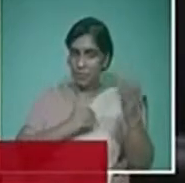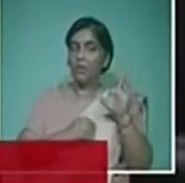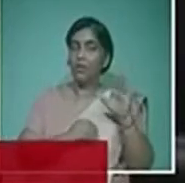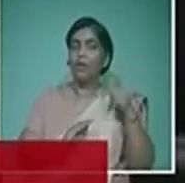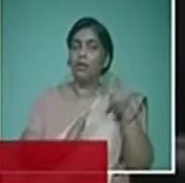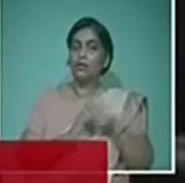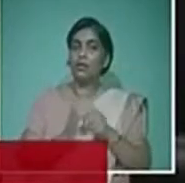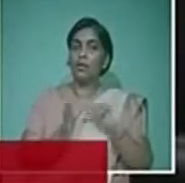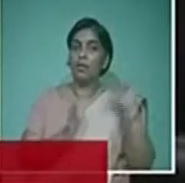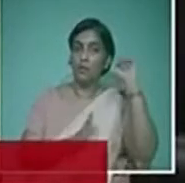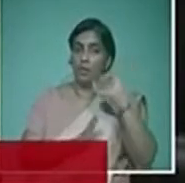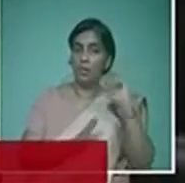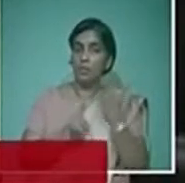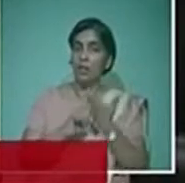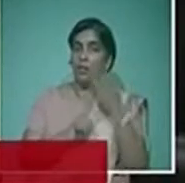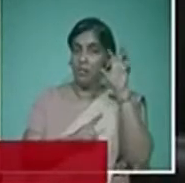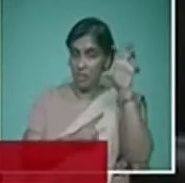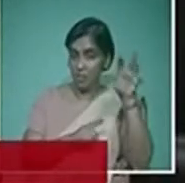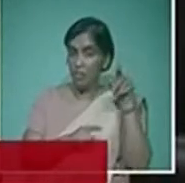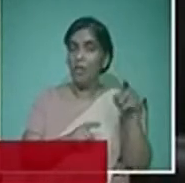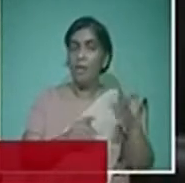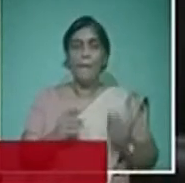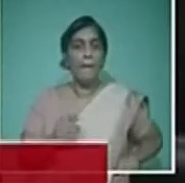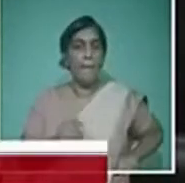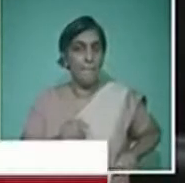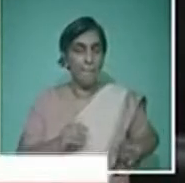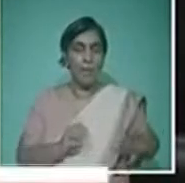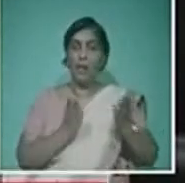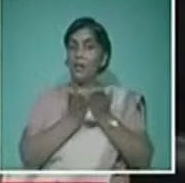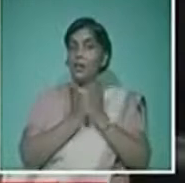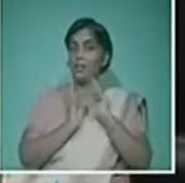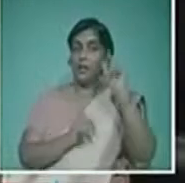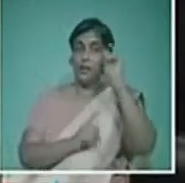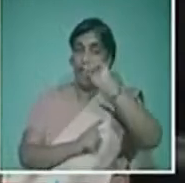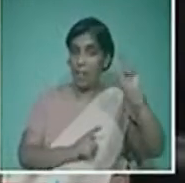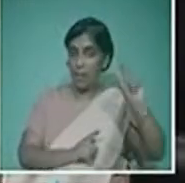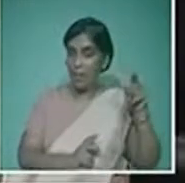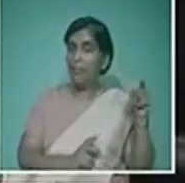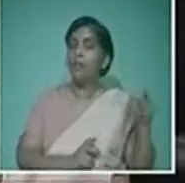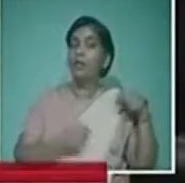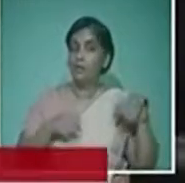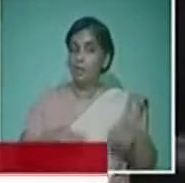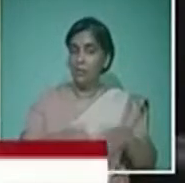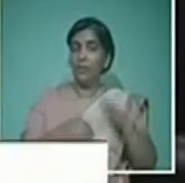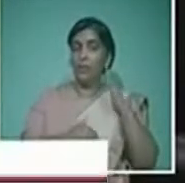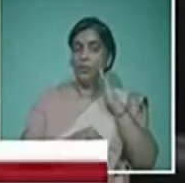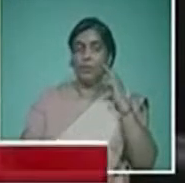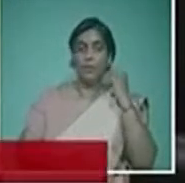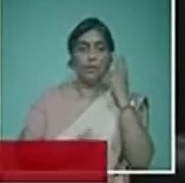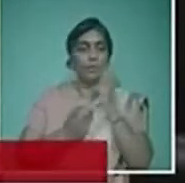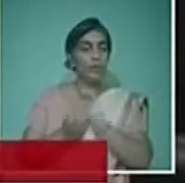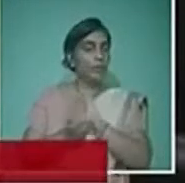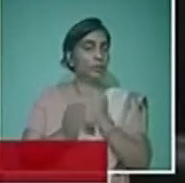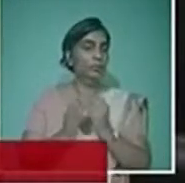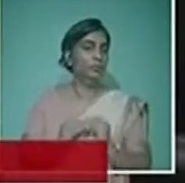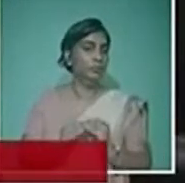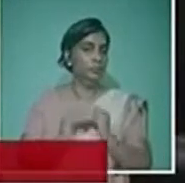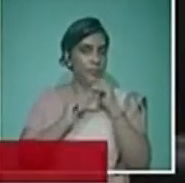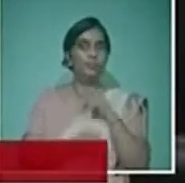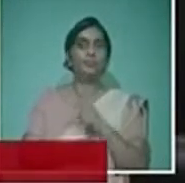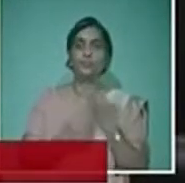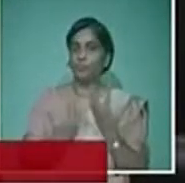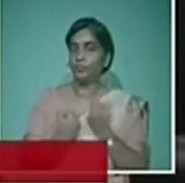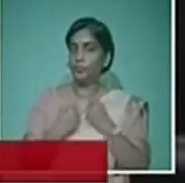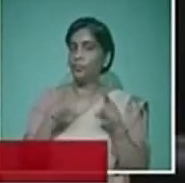දකුණු ආසියාවේ කලාපය තුළ බංගලාදේශයේ ඉන්දියාව සහ නේපාලයේ දැනටමත් විදේශ සංචිත ගොඩනංවා ගත